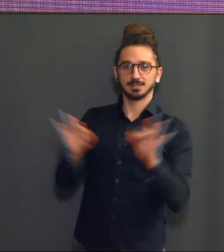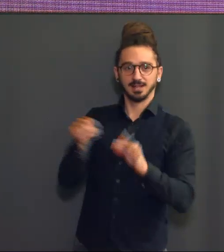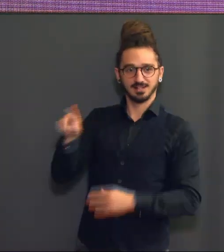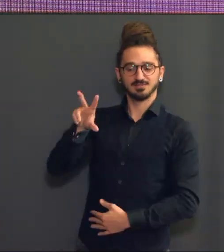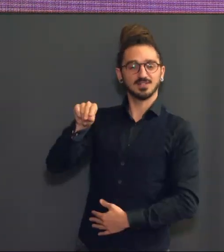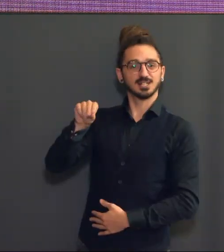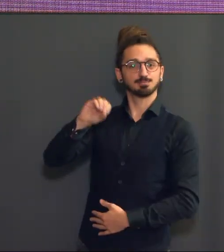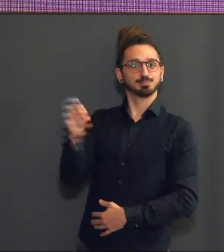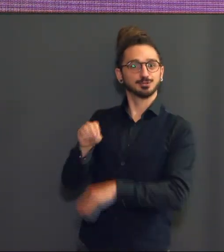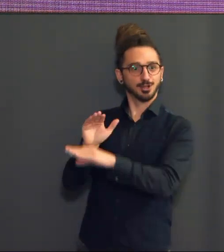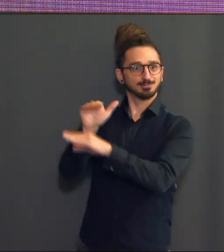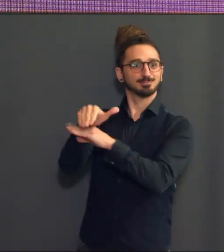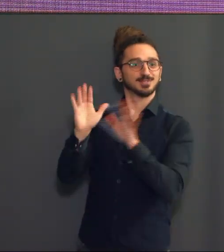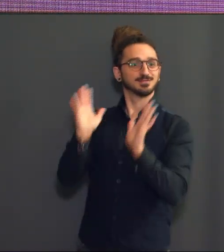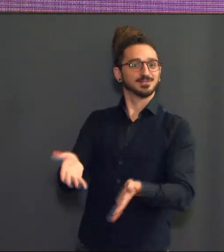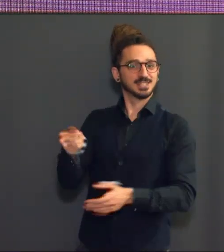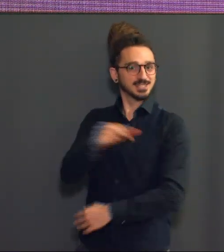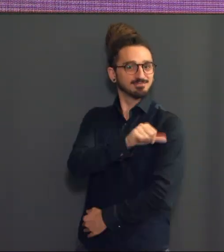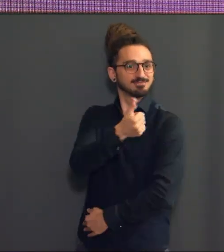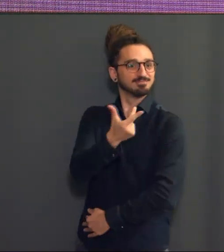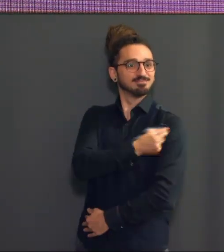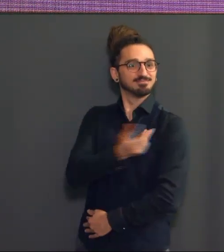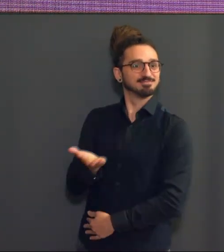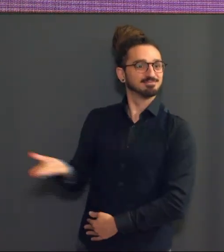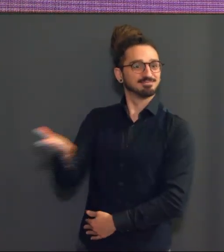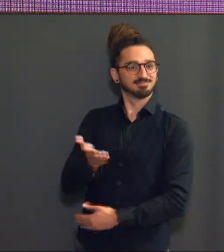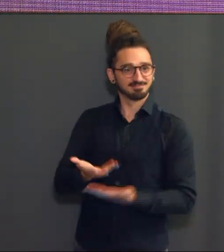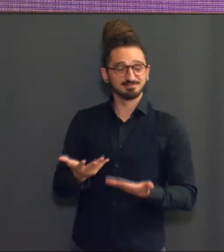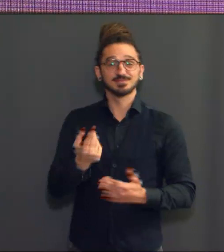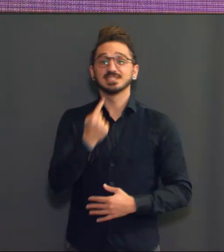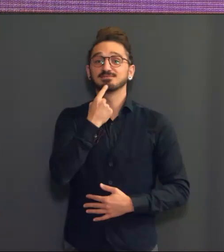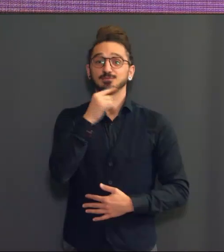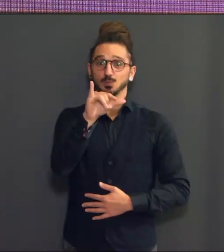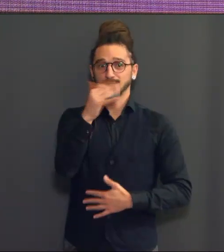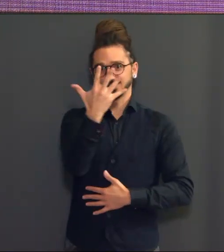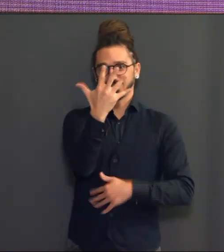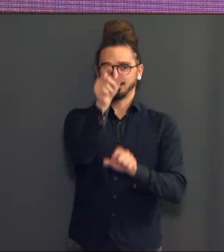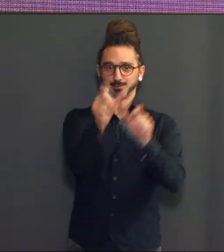mots, aujourd'hui, plus d'1 personne sur 5 est vaccinée en Belgique.